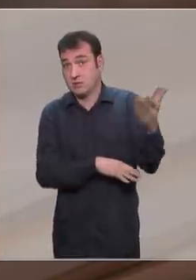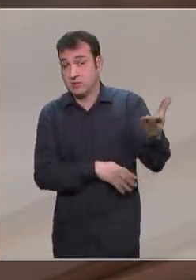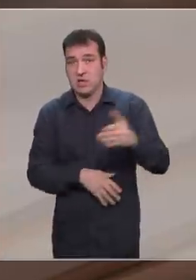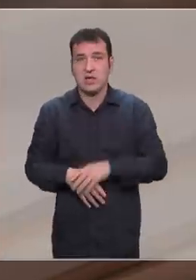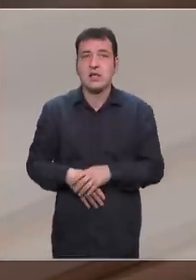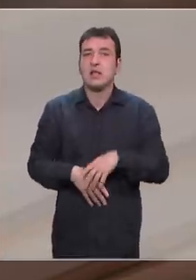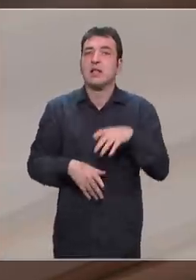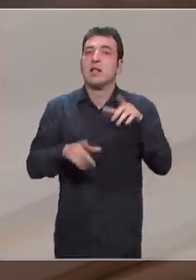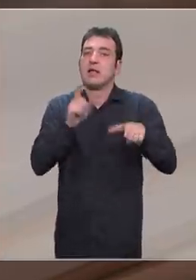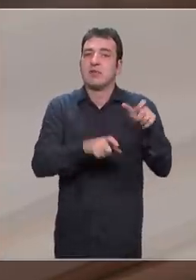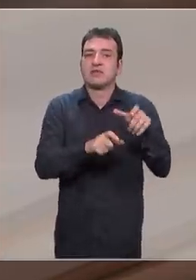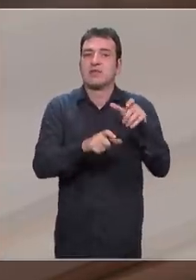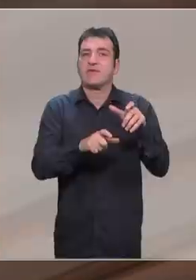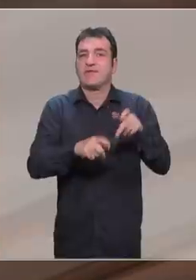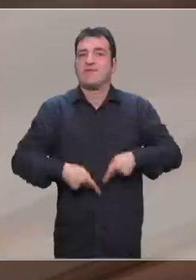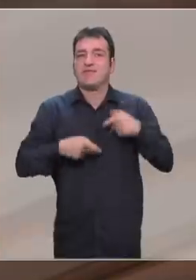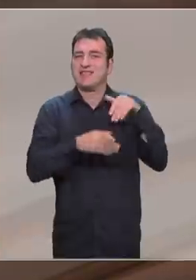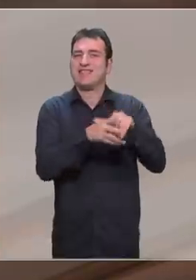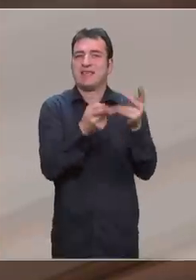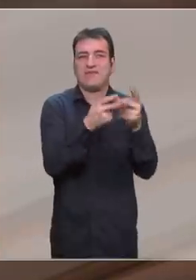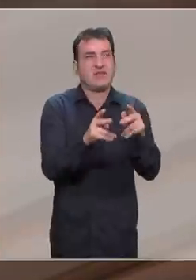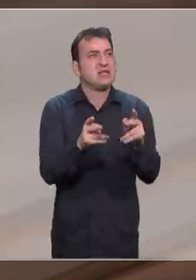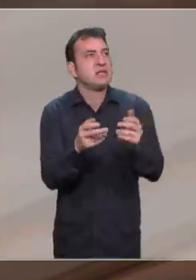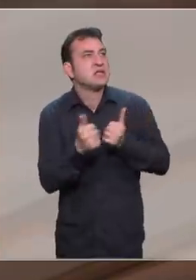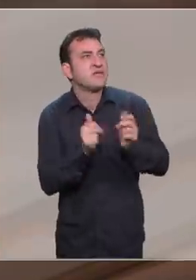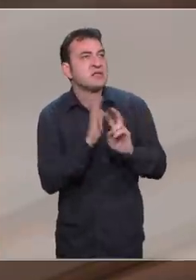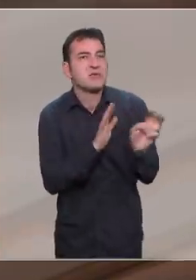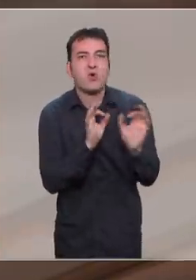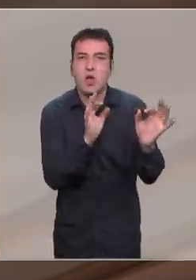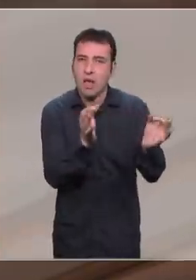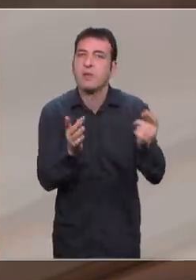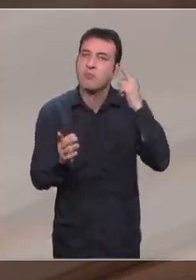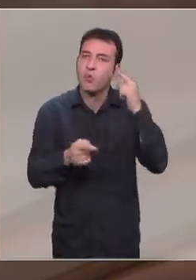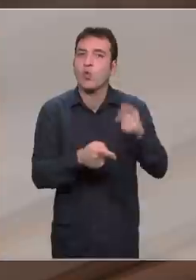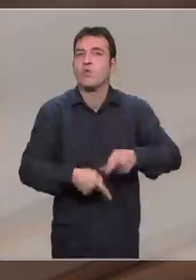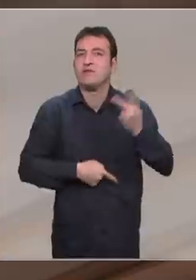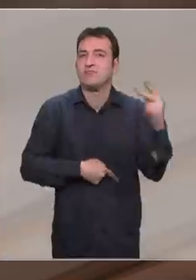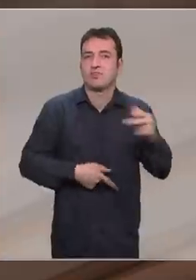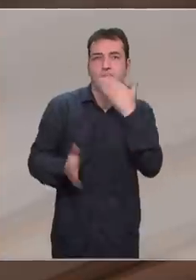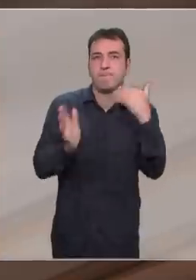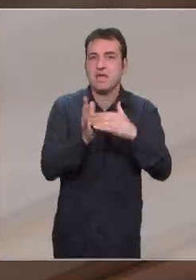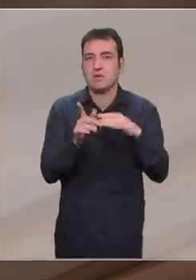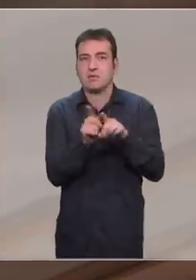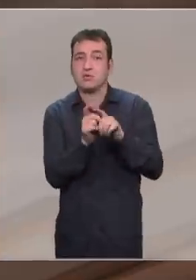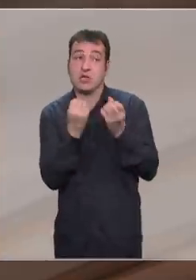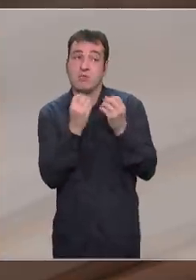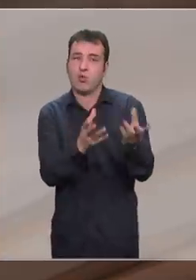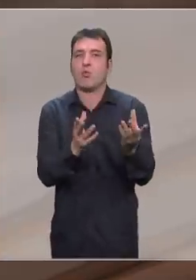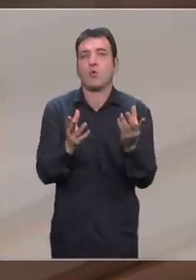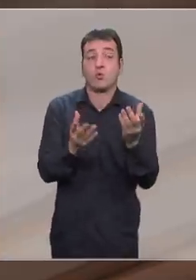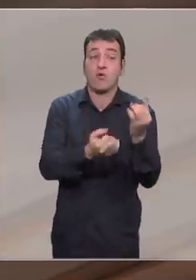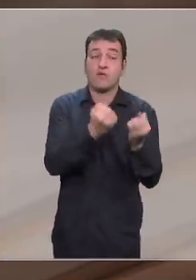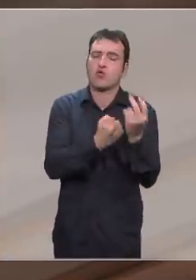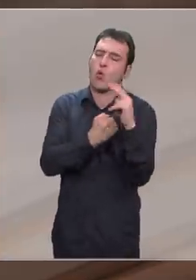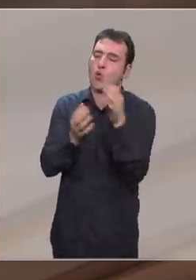Français qui sont dans ces agglomérations et qui n'ont pas de services de transport à la hauteur, mais faire aussi en sorte de proposer des alternatives à la voiture et